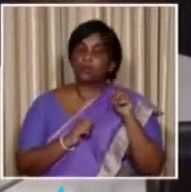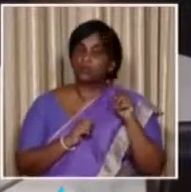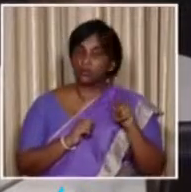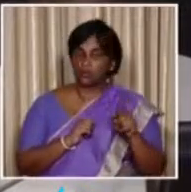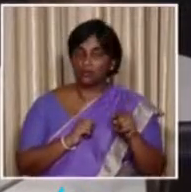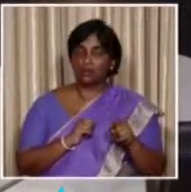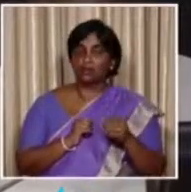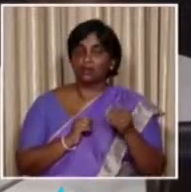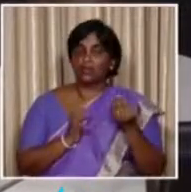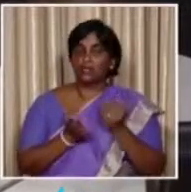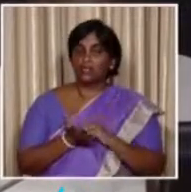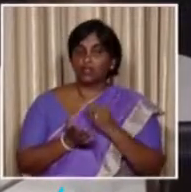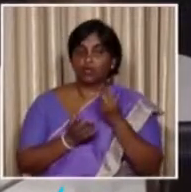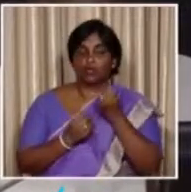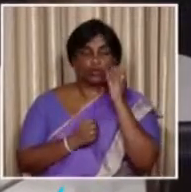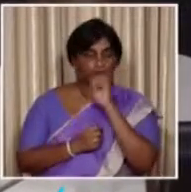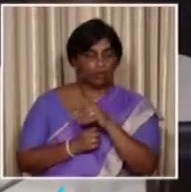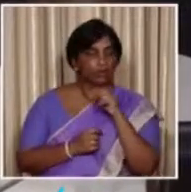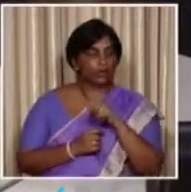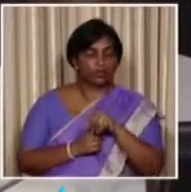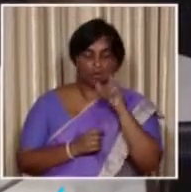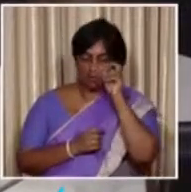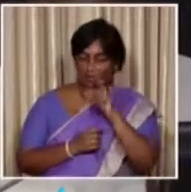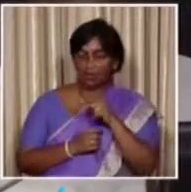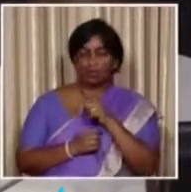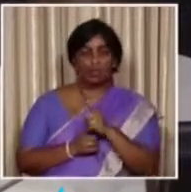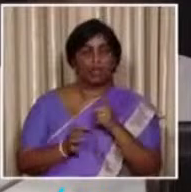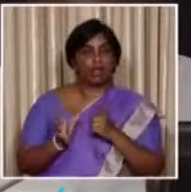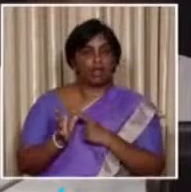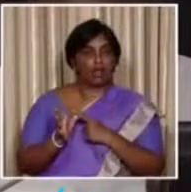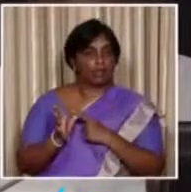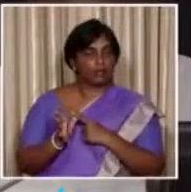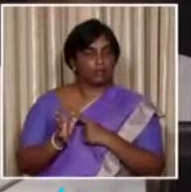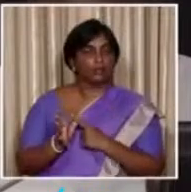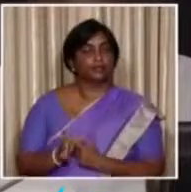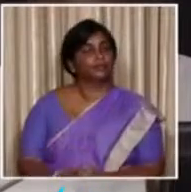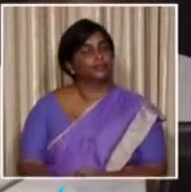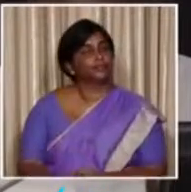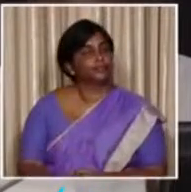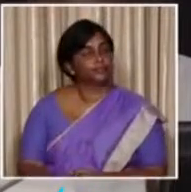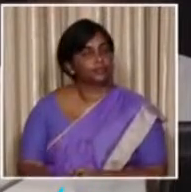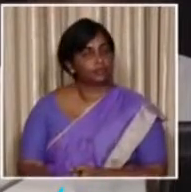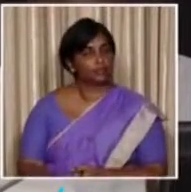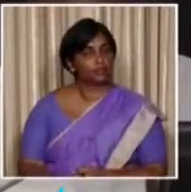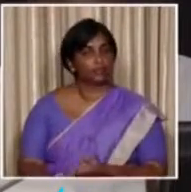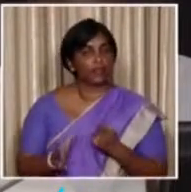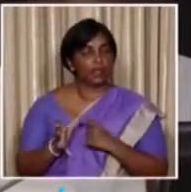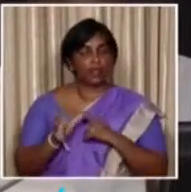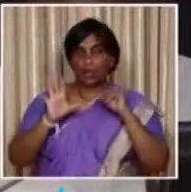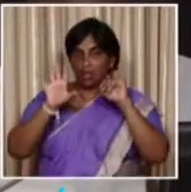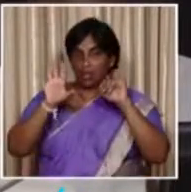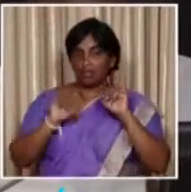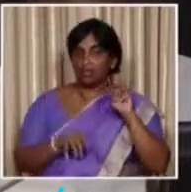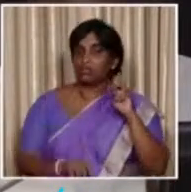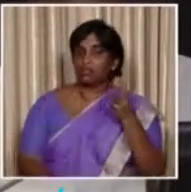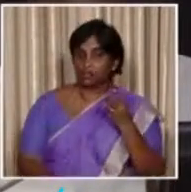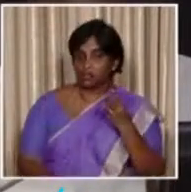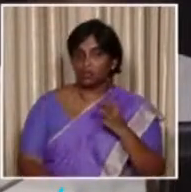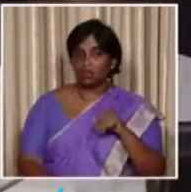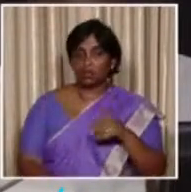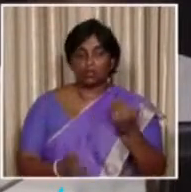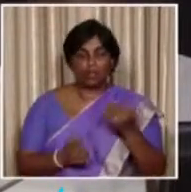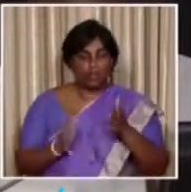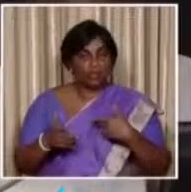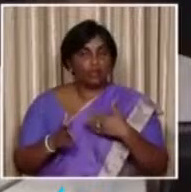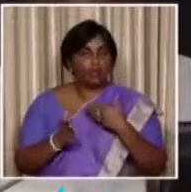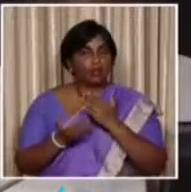ඒකට තව මුදල් දීලා තියෙනවා. දැන් බලන්න අක්කර තියෙනවා මේකේ හදන්න අක්කර 6300ක්. තාම හදලා